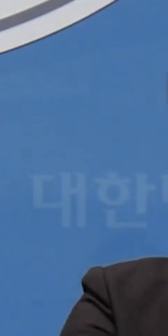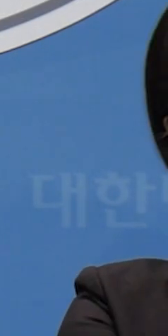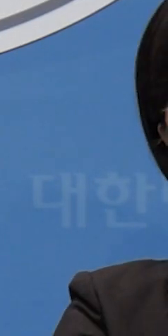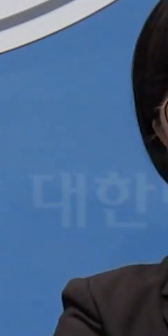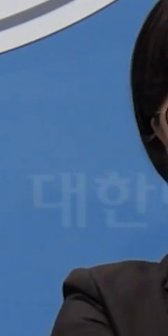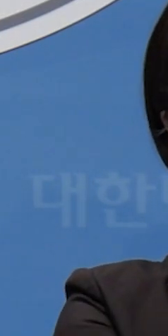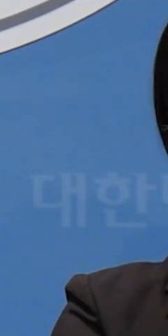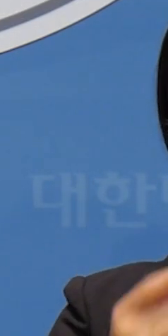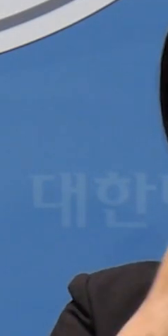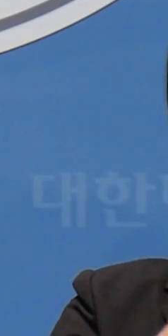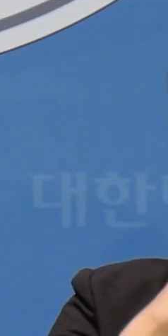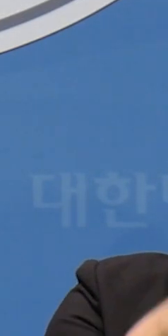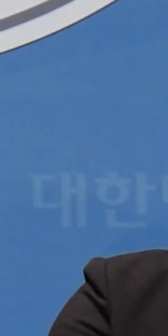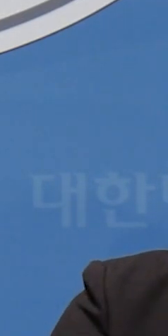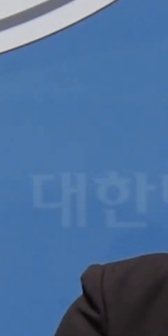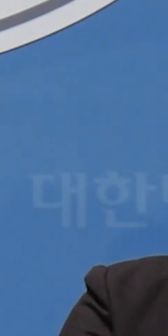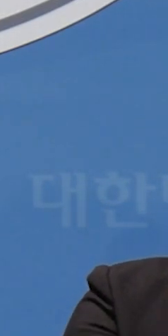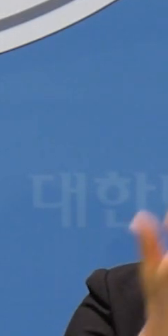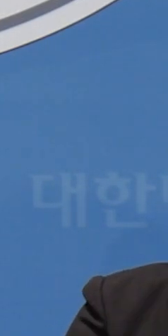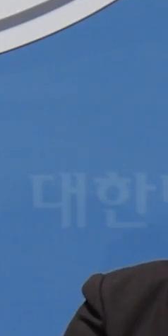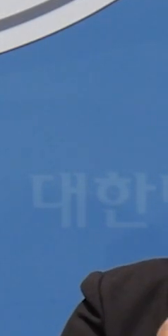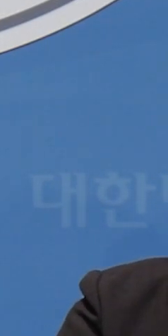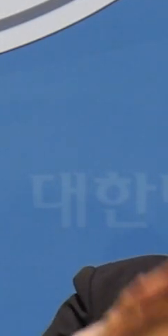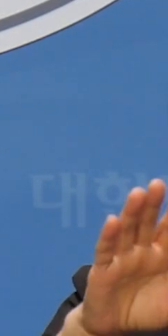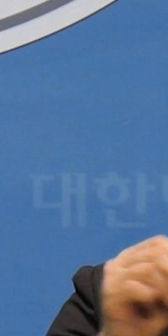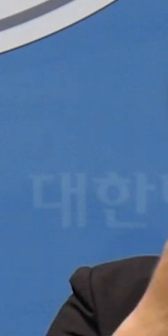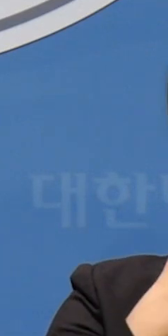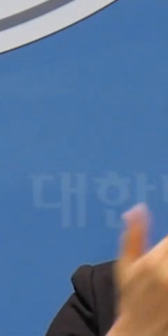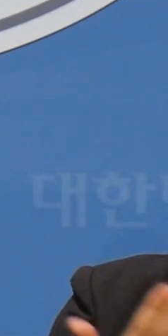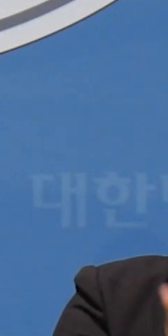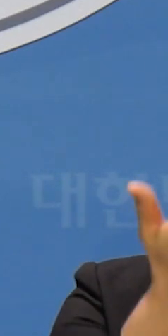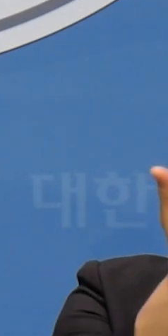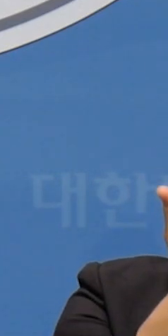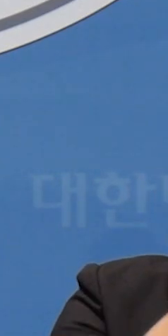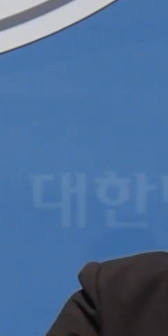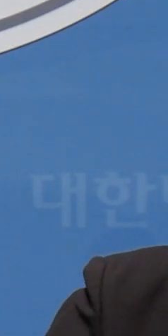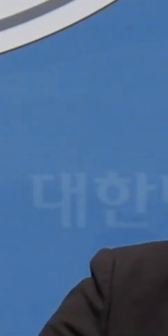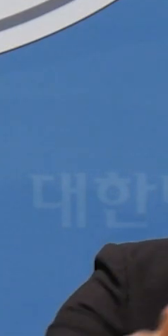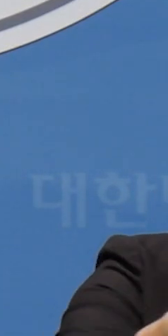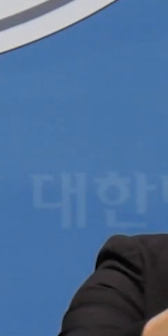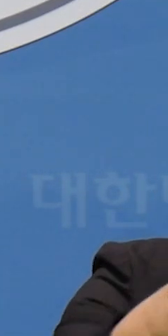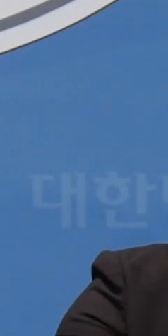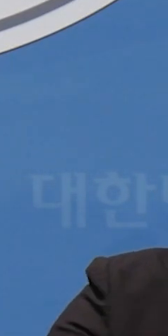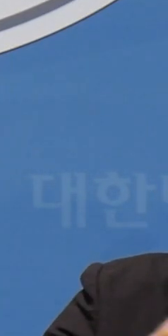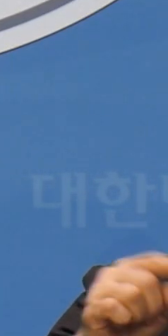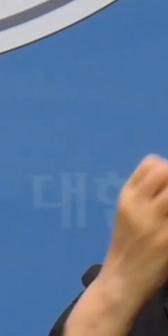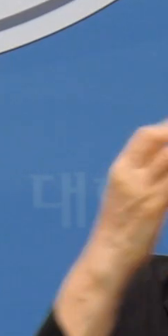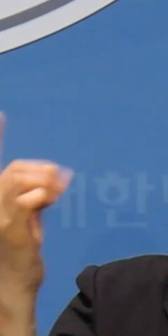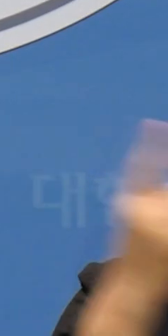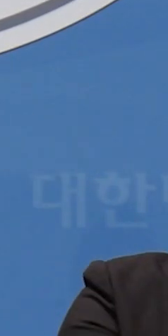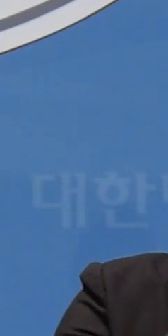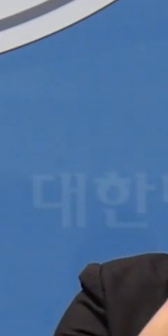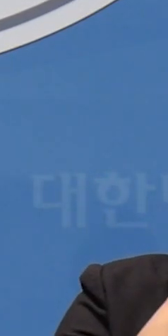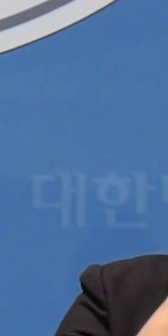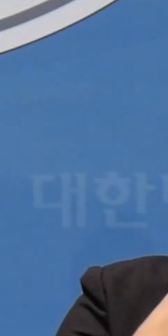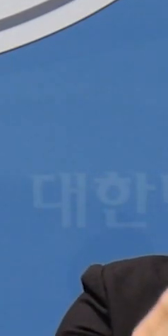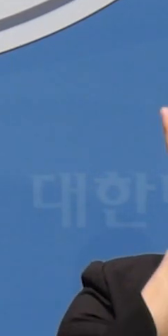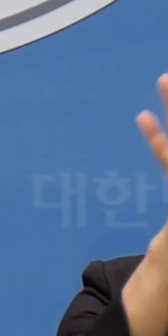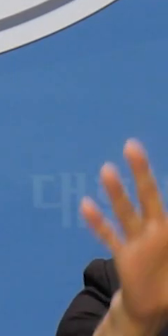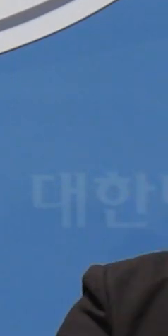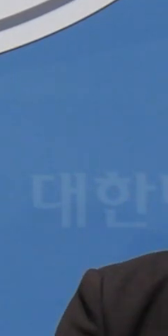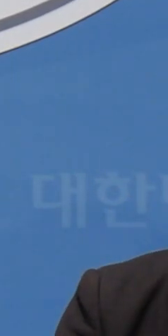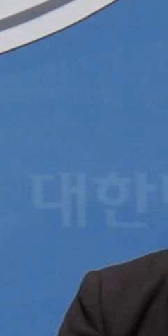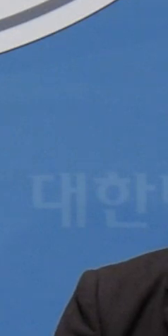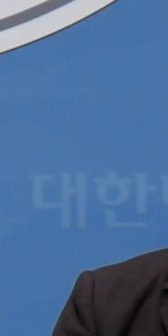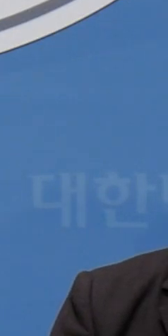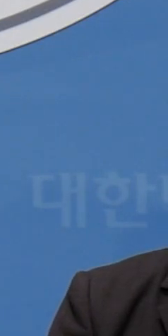산업화와 민주화를 넘어 중단 없는 발전을 통한 선진화는 정치 혁신 없이는 불가능합니다.